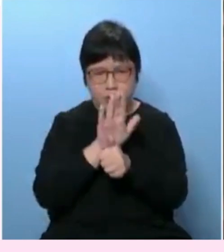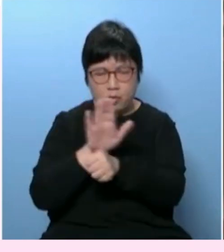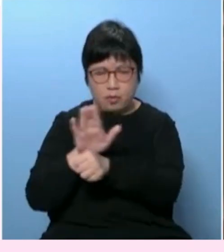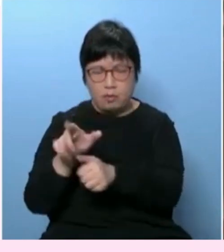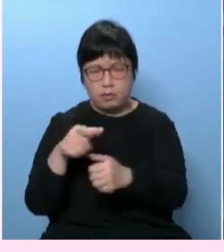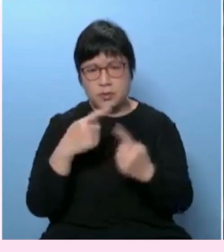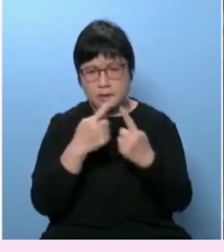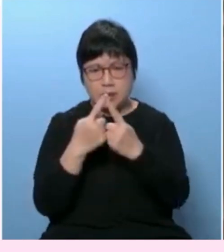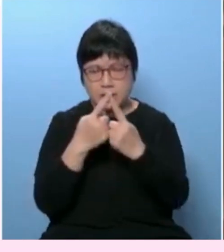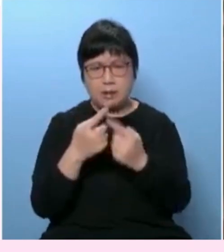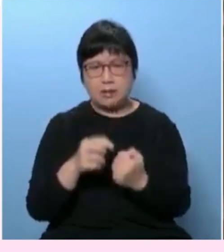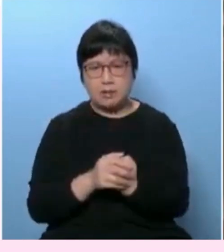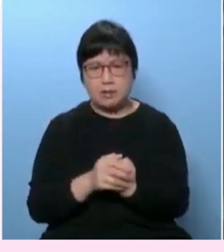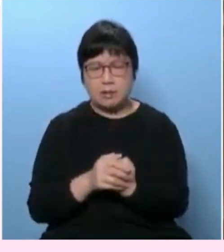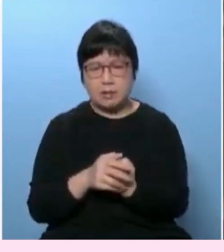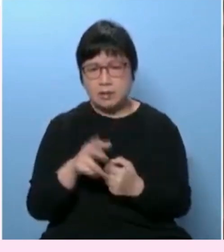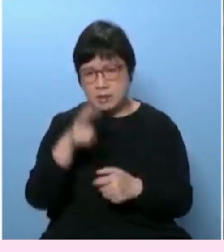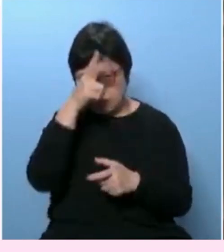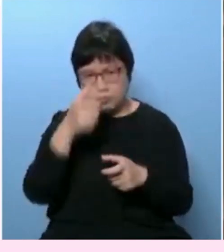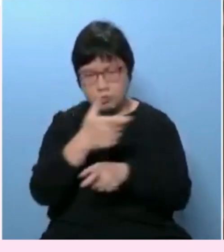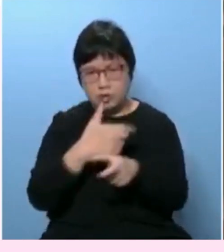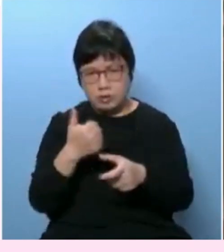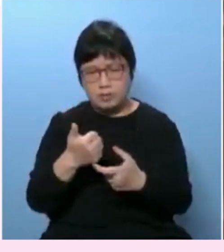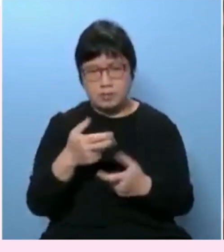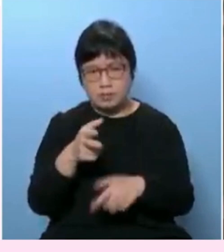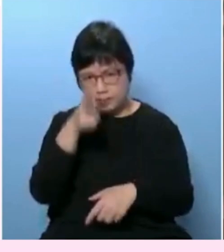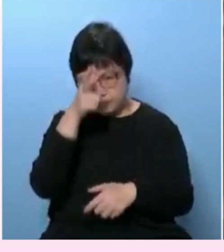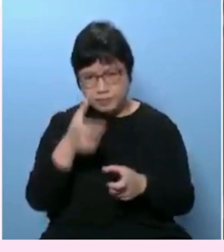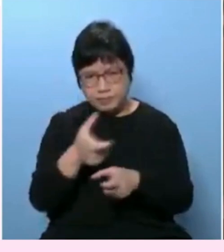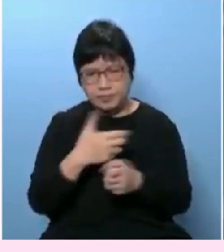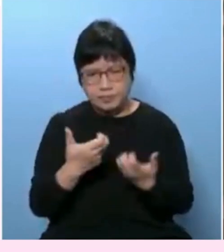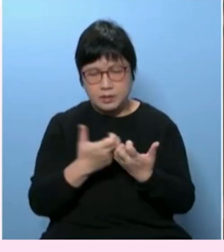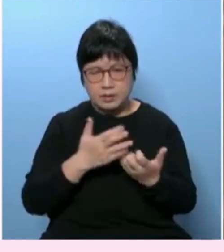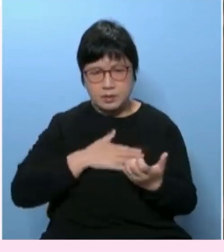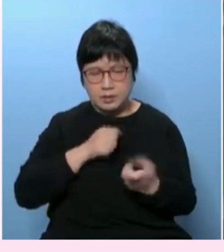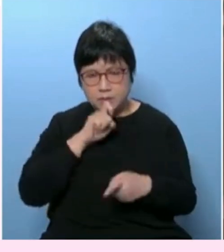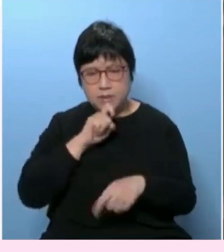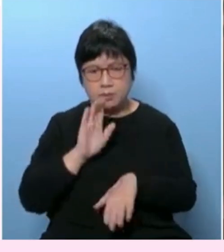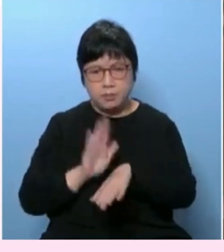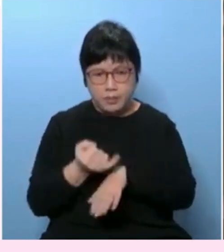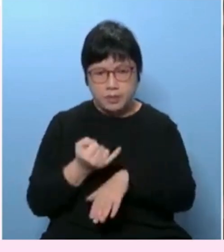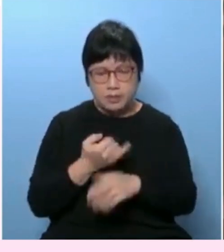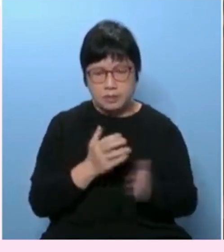司司長在上月公布的財政預算案涵蓋一系列的逆周期措施，涉